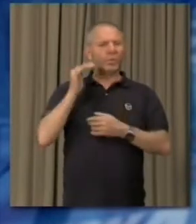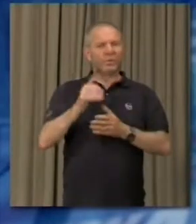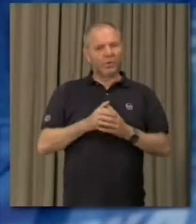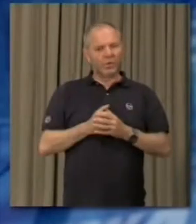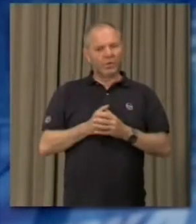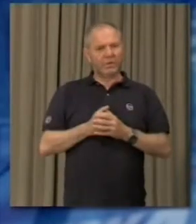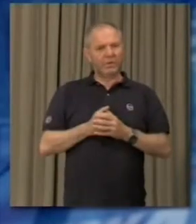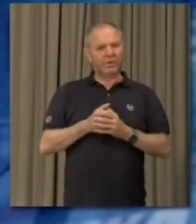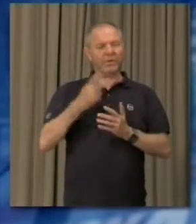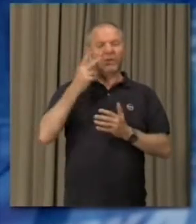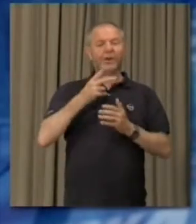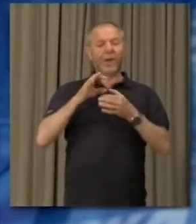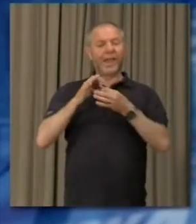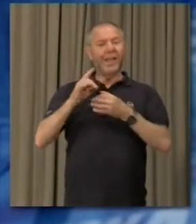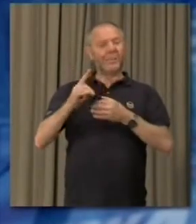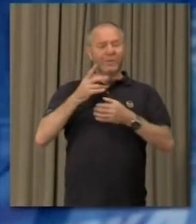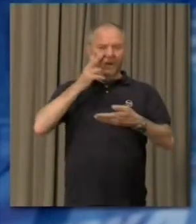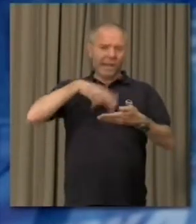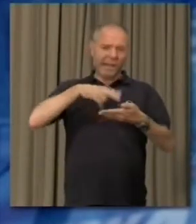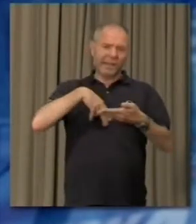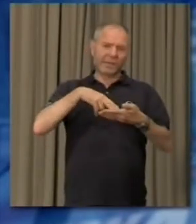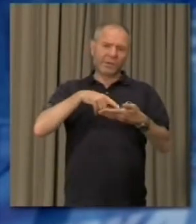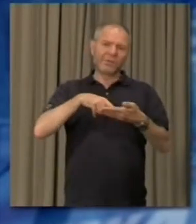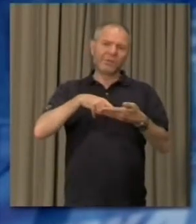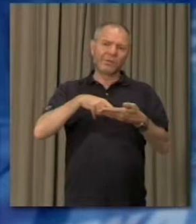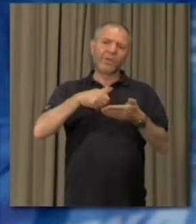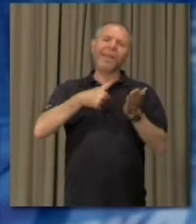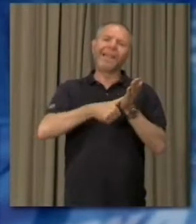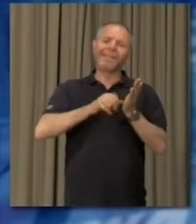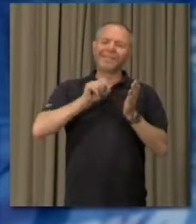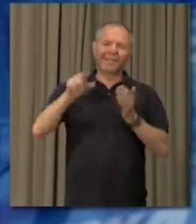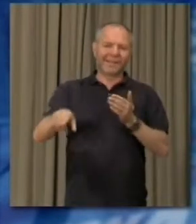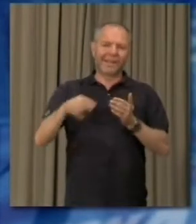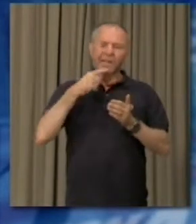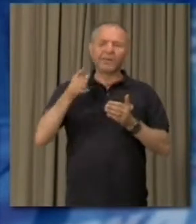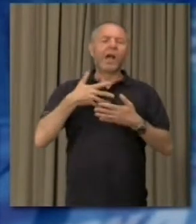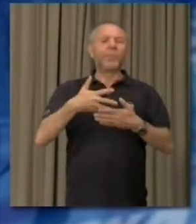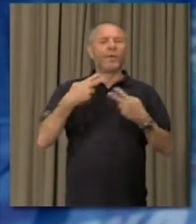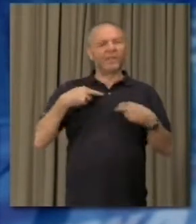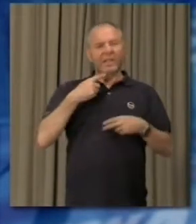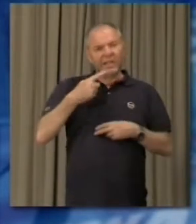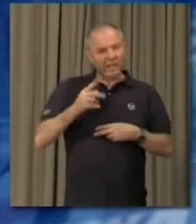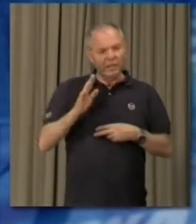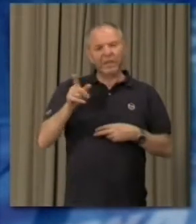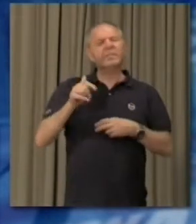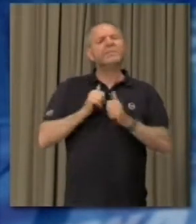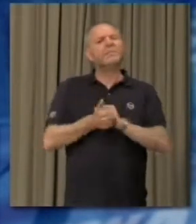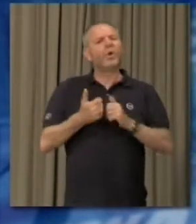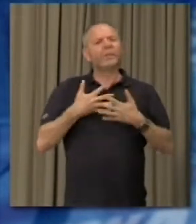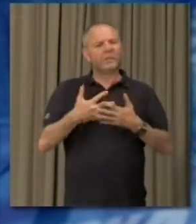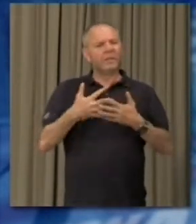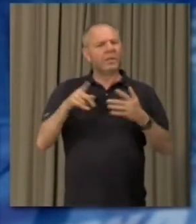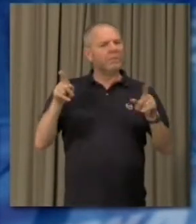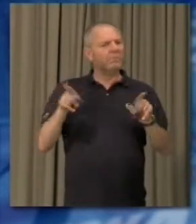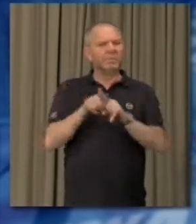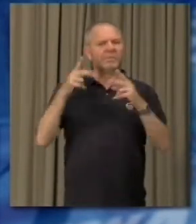hanno voluto leggere una toccante lettera di saluto nella quale emergeva il sorriso e l'amore per la vita di Elena. Il tuo entusiasmo nello sport era lo stesso che usavi